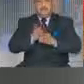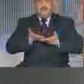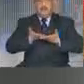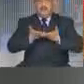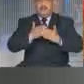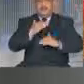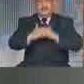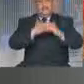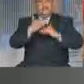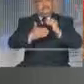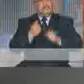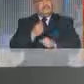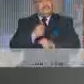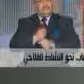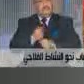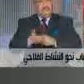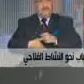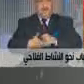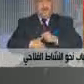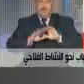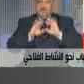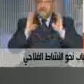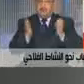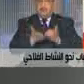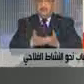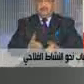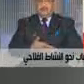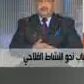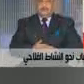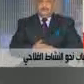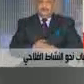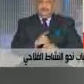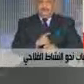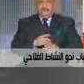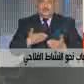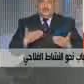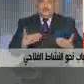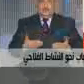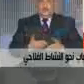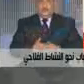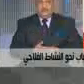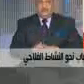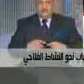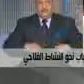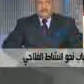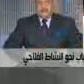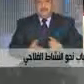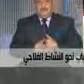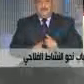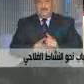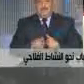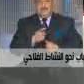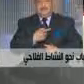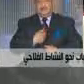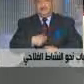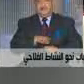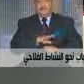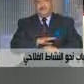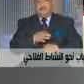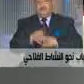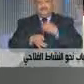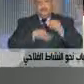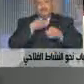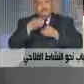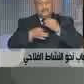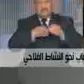مكن المؤتمر الإقليمي لمنظمة الأمم المتحدة للأغذية والزراعة من الوقوف على مستجدات الوضع الغذائي في إفريقيا، حيث يعاني